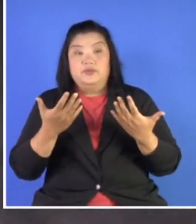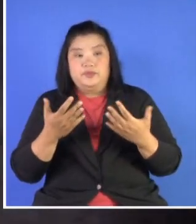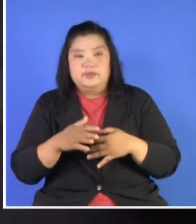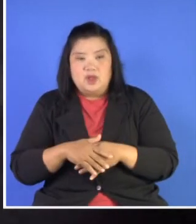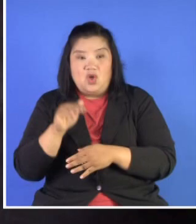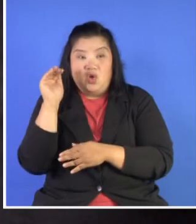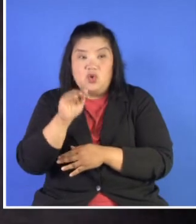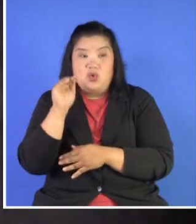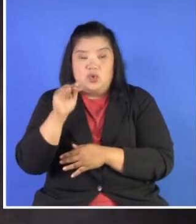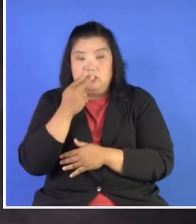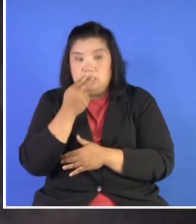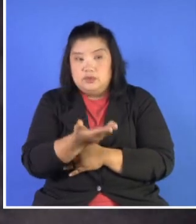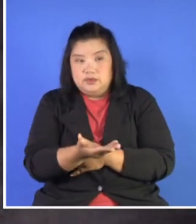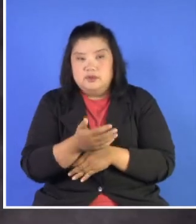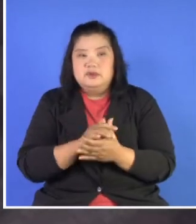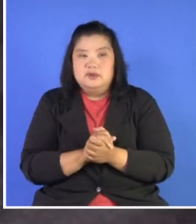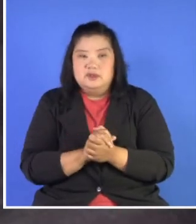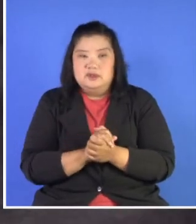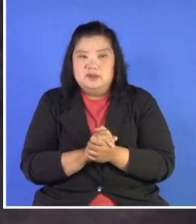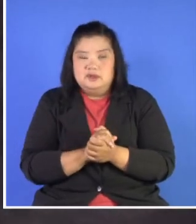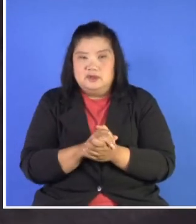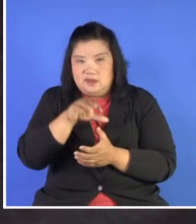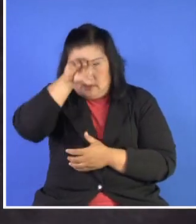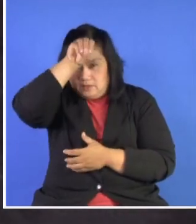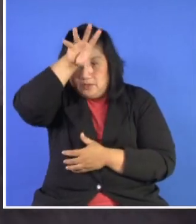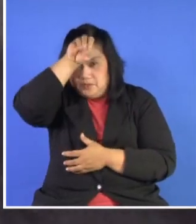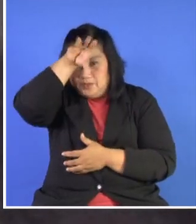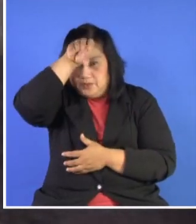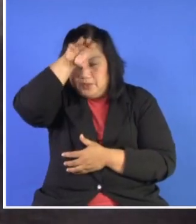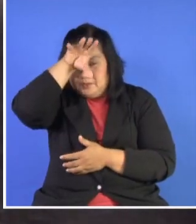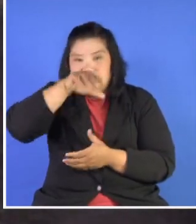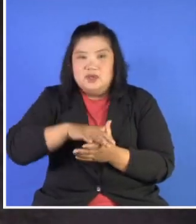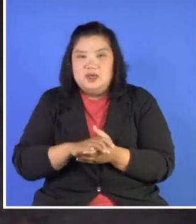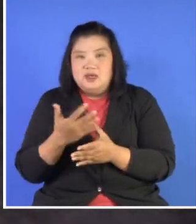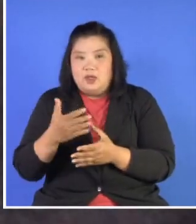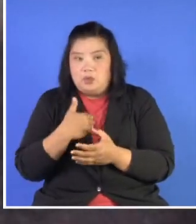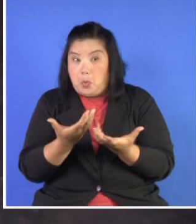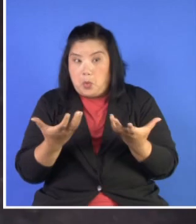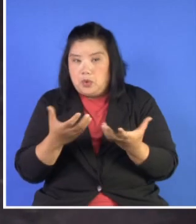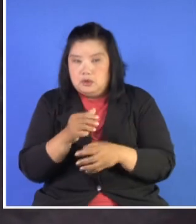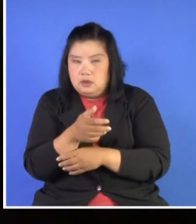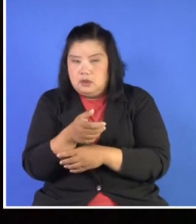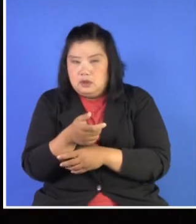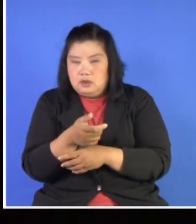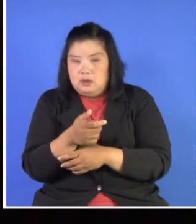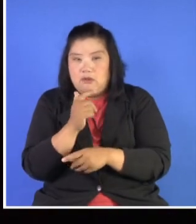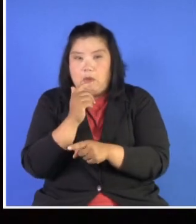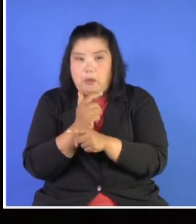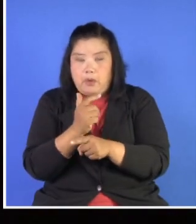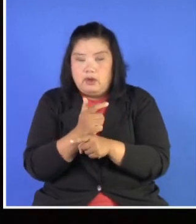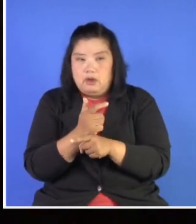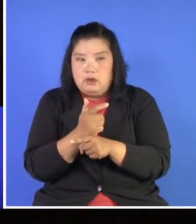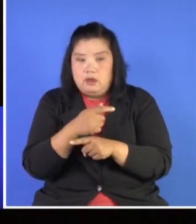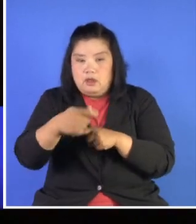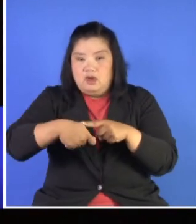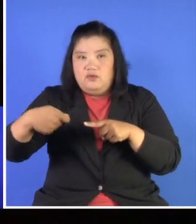รอไม่กลัวเอาไฟฉายฆ่าศีรษะไอ้ไฟสองกบอ่ะนะเสร็จสับปั๊บพร้อมอุปกรณ์ท่อร้อยเชือกค่ะเอาไปจับงูเ